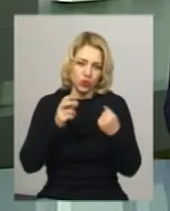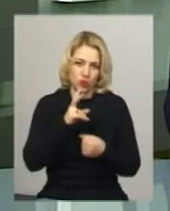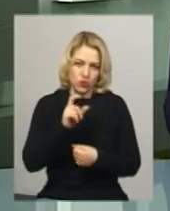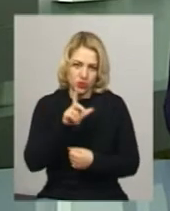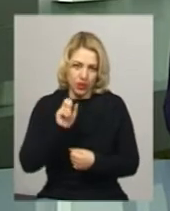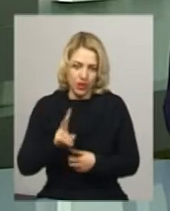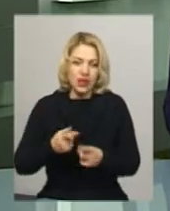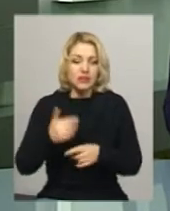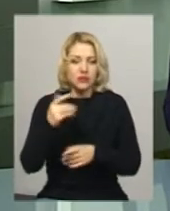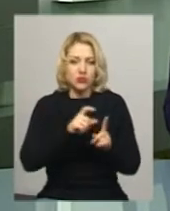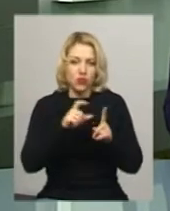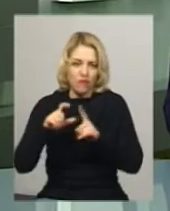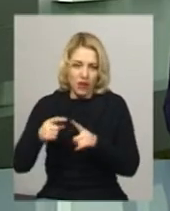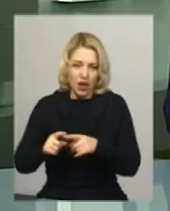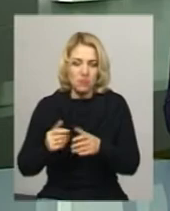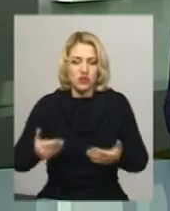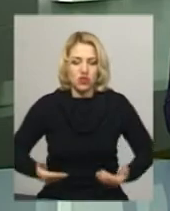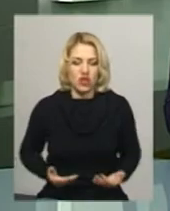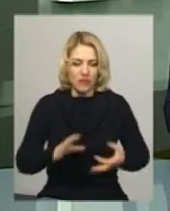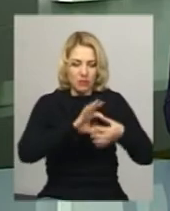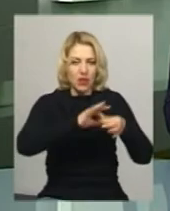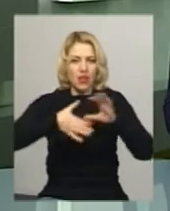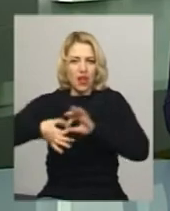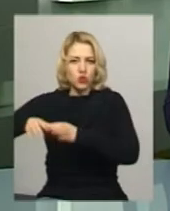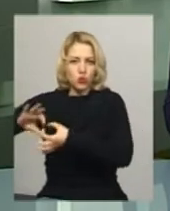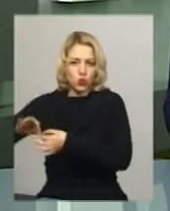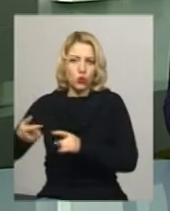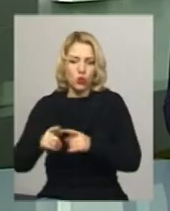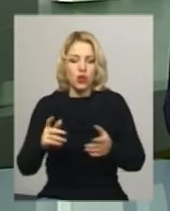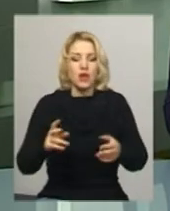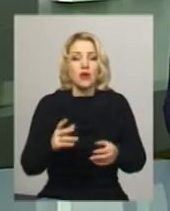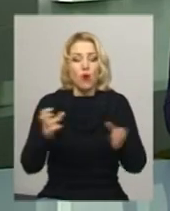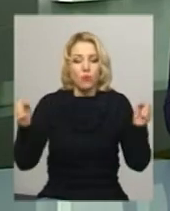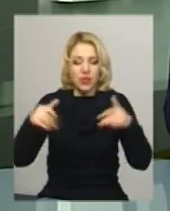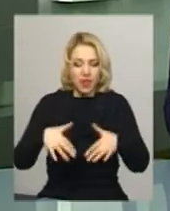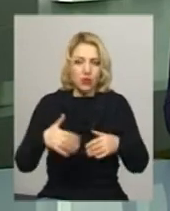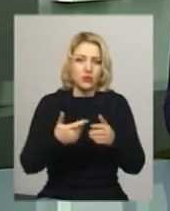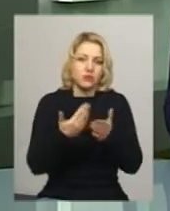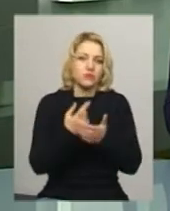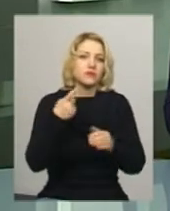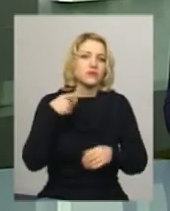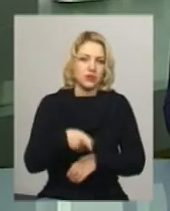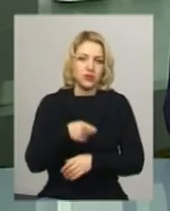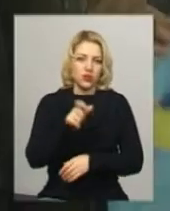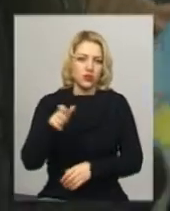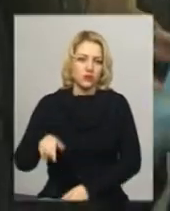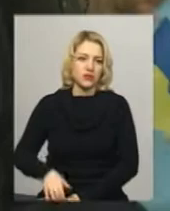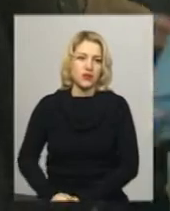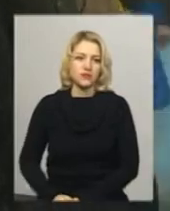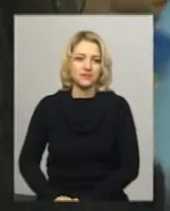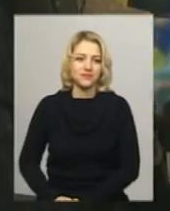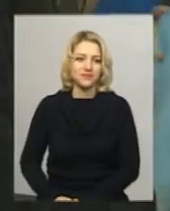Козак. За її словами, у живому ланцюгу, який сформували на мосту Південного Бугу, об'єднались понад 1000 містян.